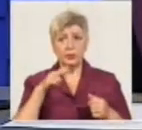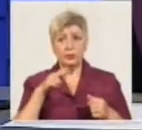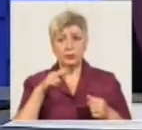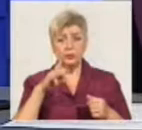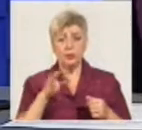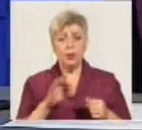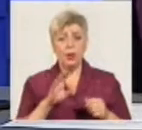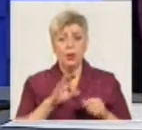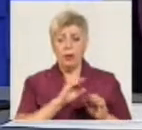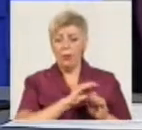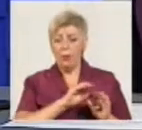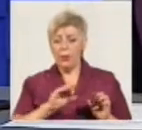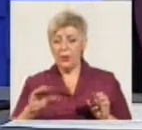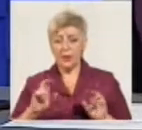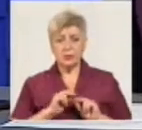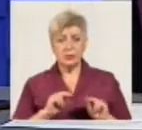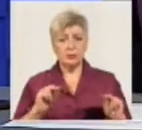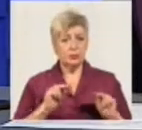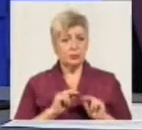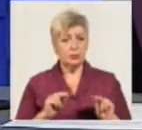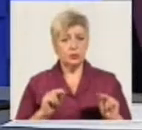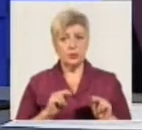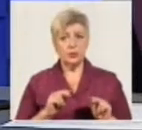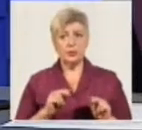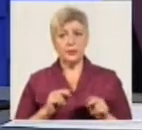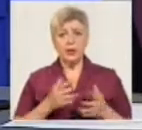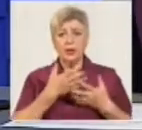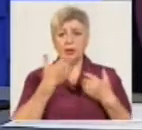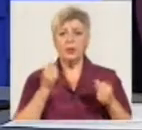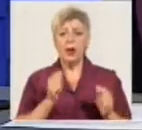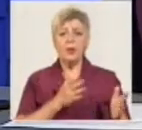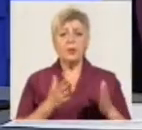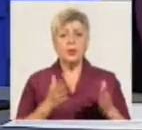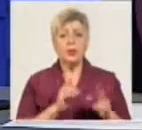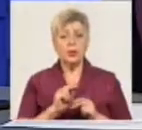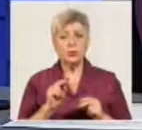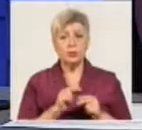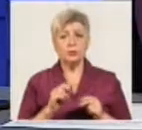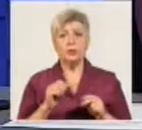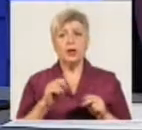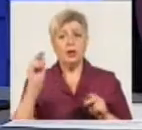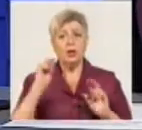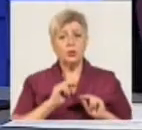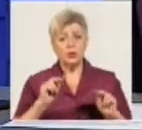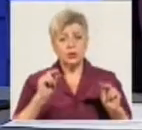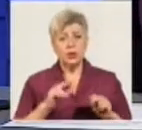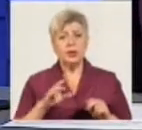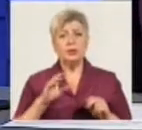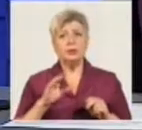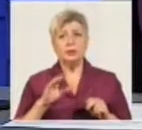освітян, немає підготовки і перепідготовки вчителів і педагогів вищих навчальних